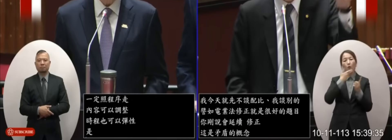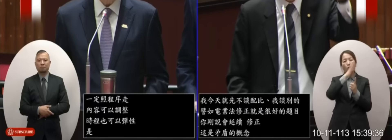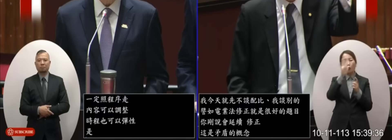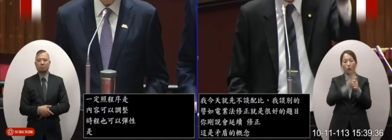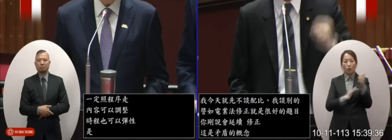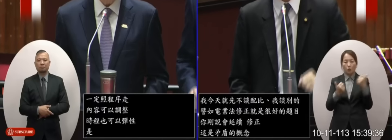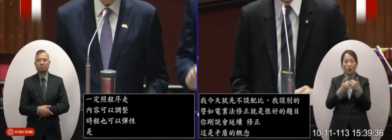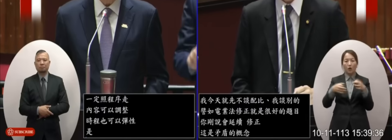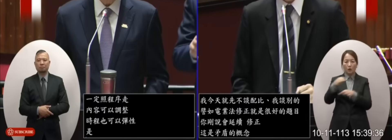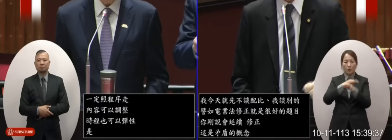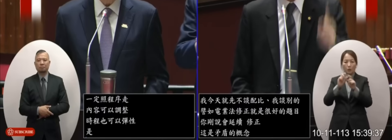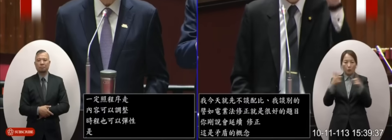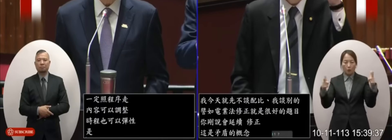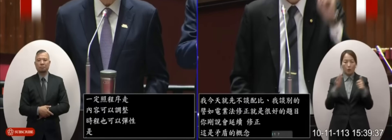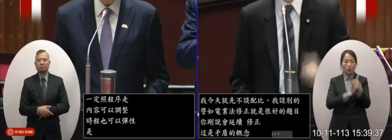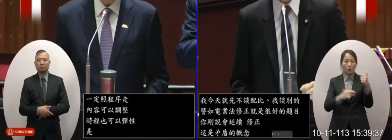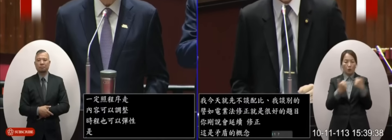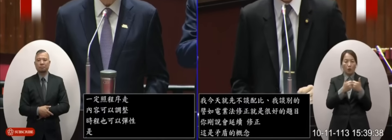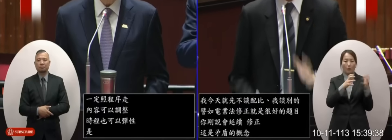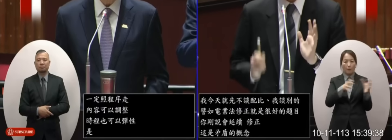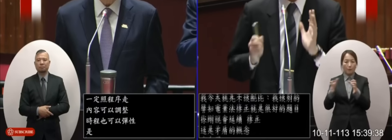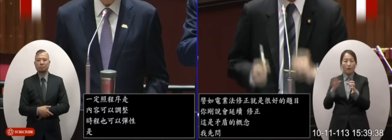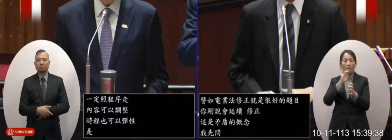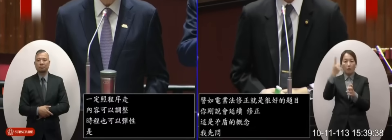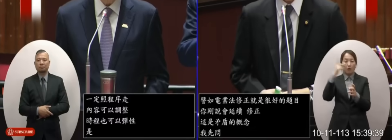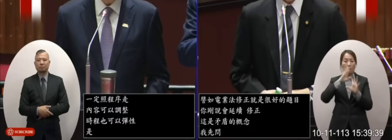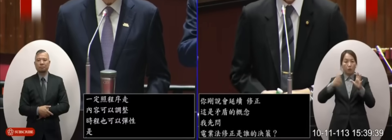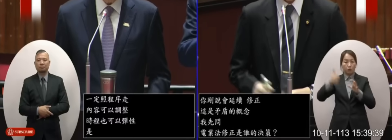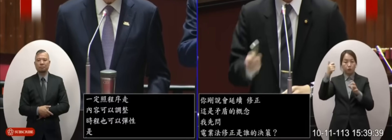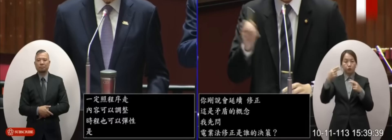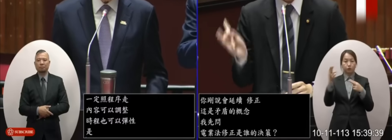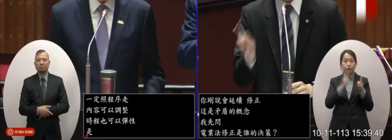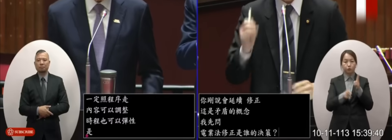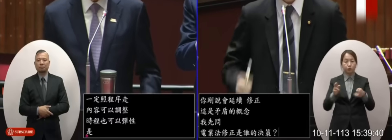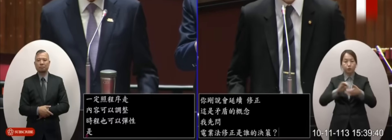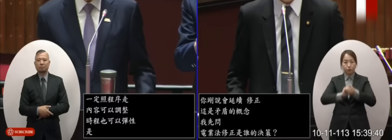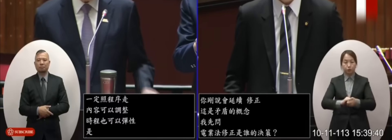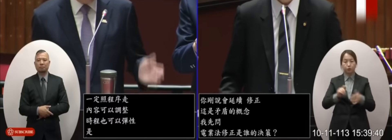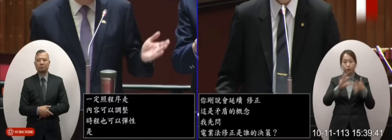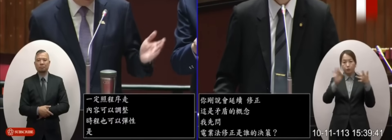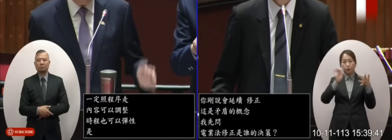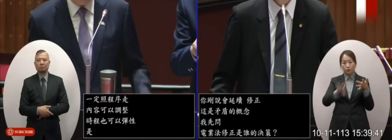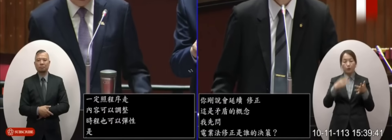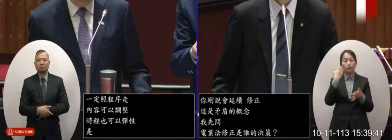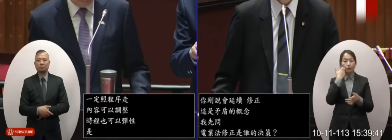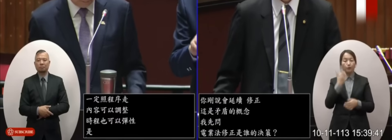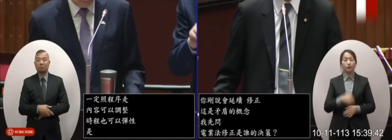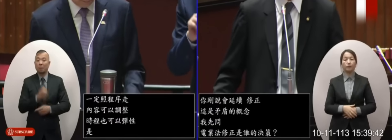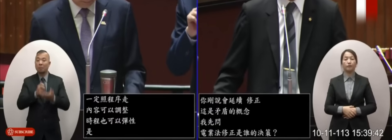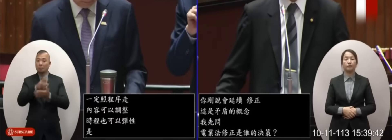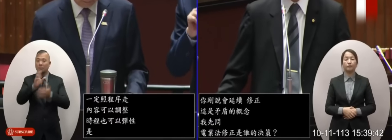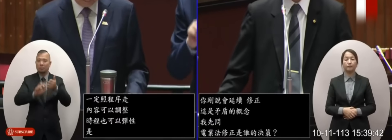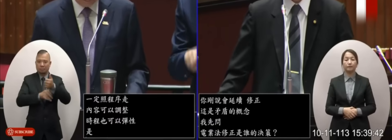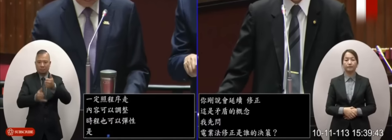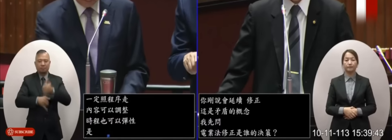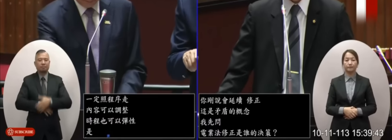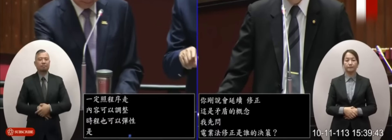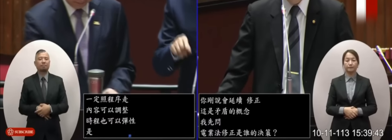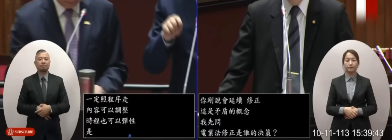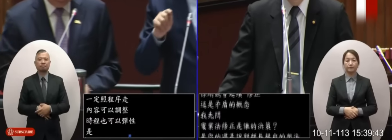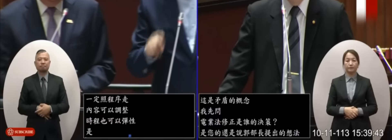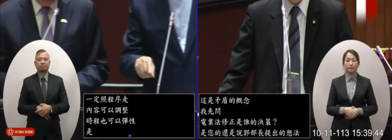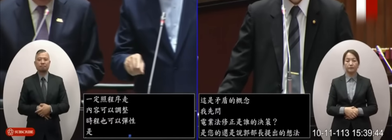会，对不对？经济发展及相关的委员会，来自总统的指示嘛？是谁的决策？谁决定要把这个第六条拿掉？ 报告委员，这个是我们根